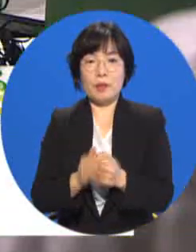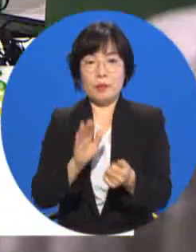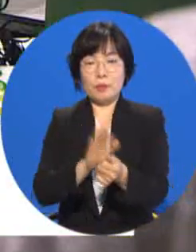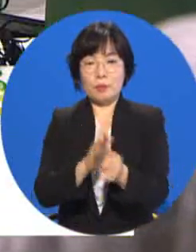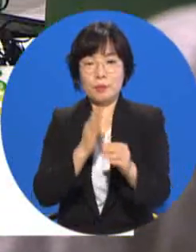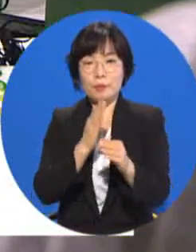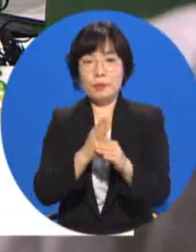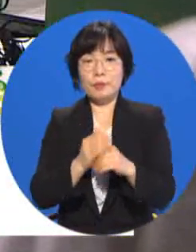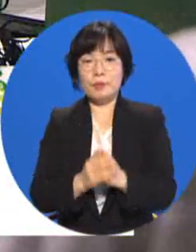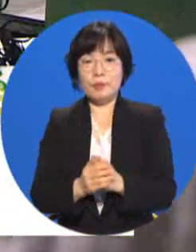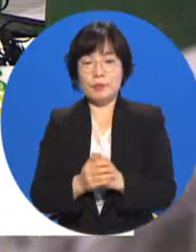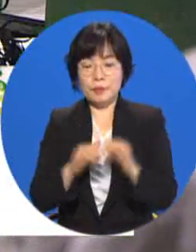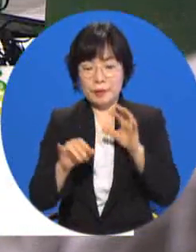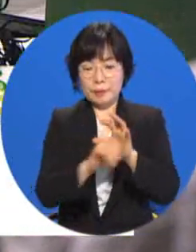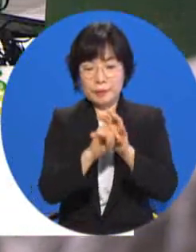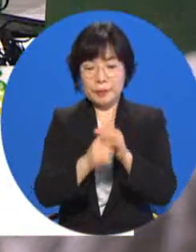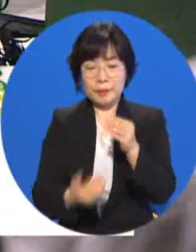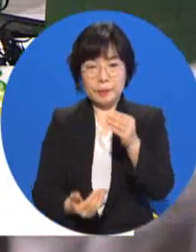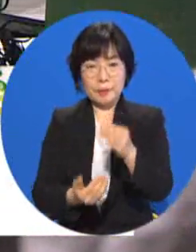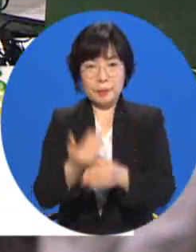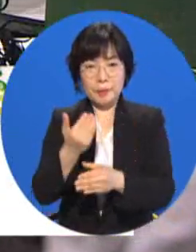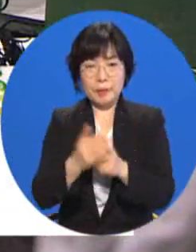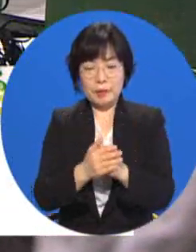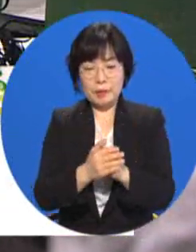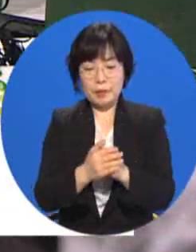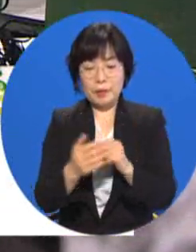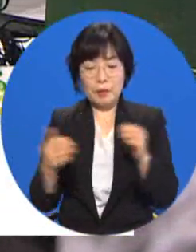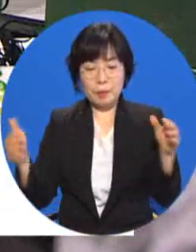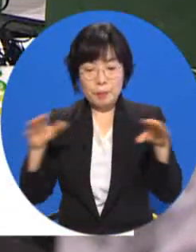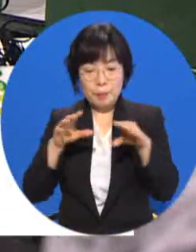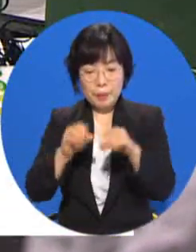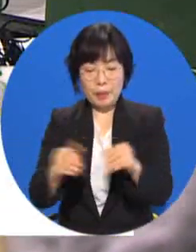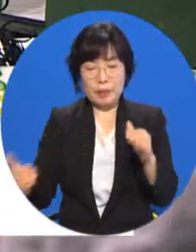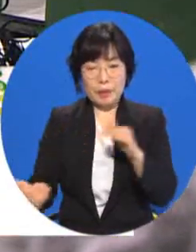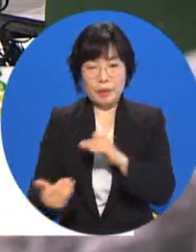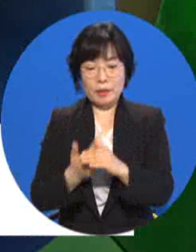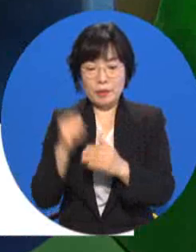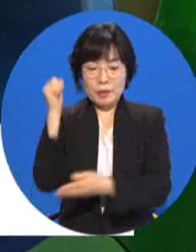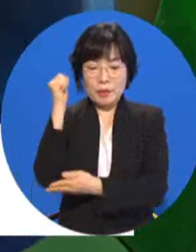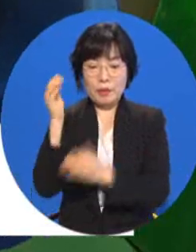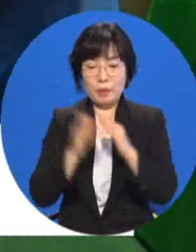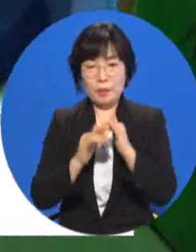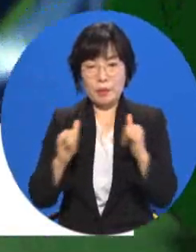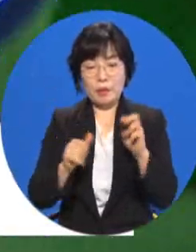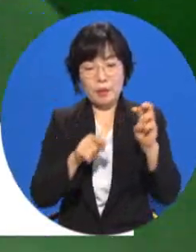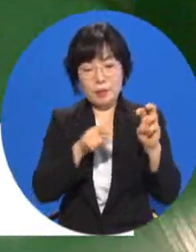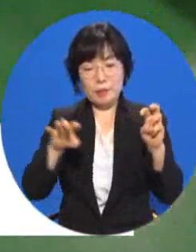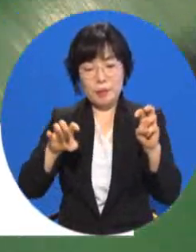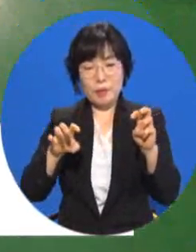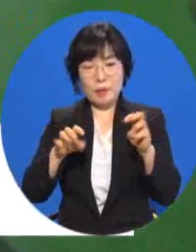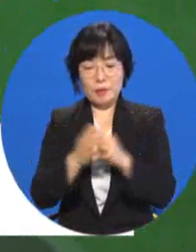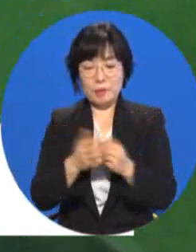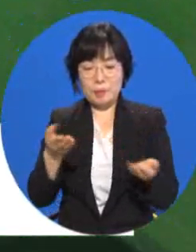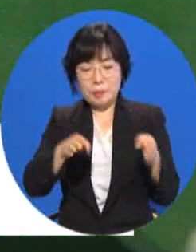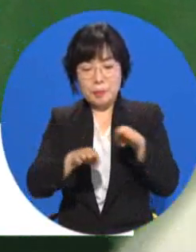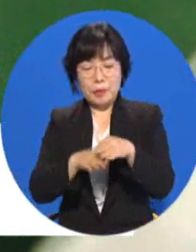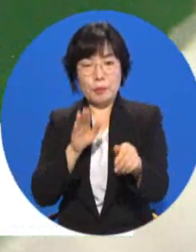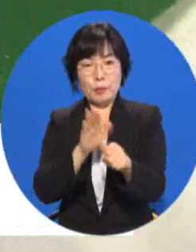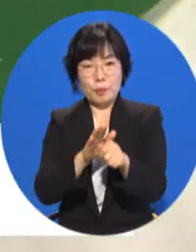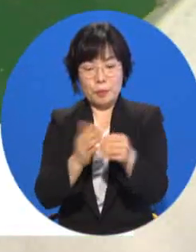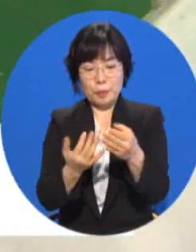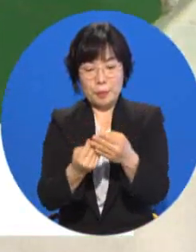투입됐습니다. 코로나19 사태가 잠잠해질 때까지 영암군 공무원 3, 40명이 마스크 수량을